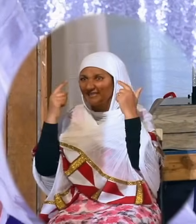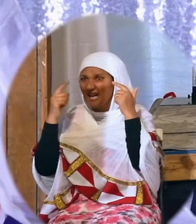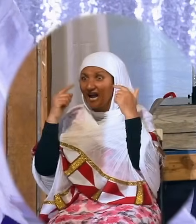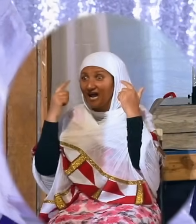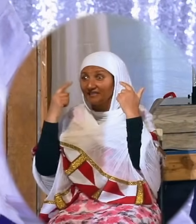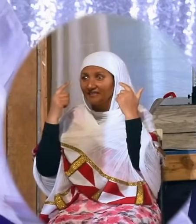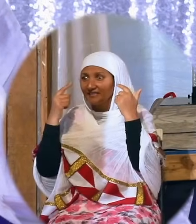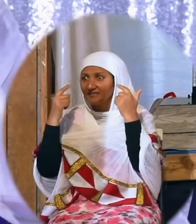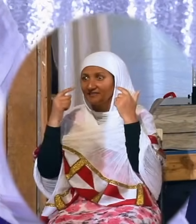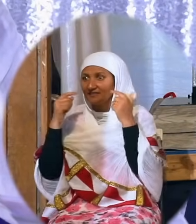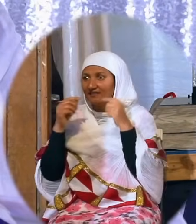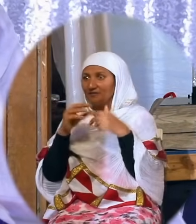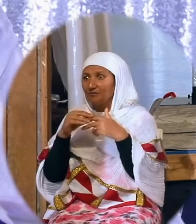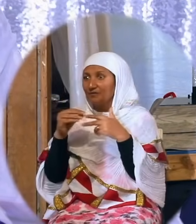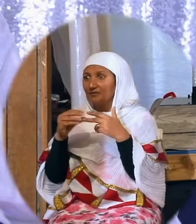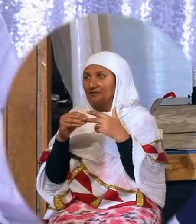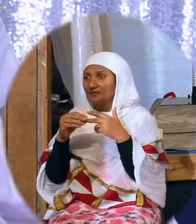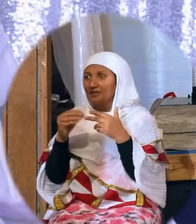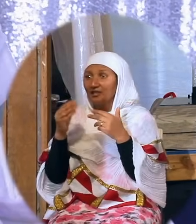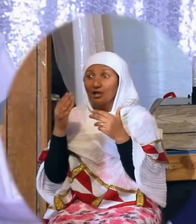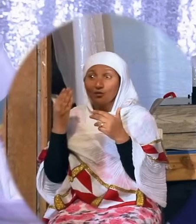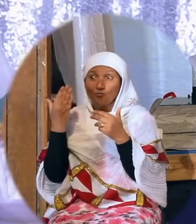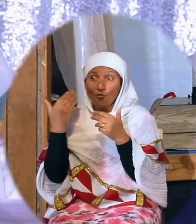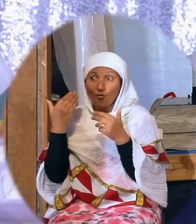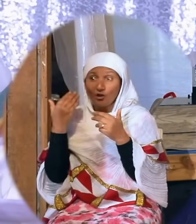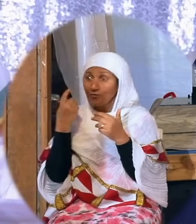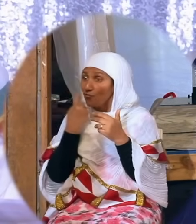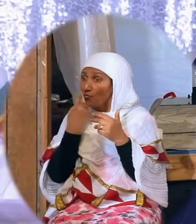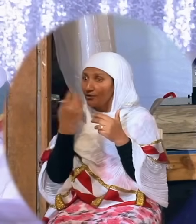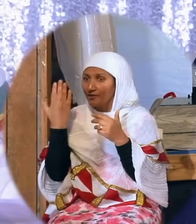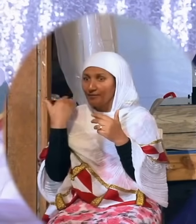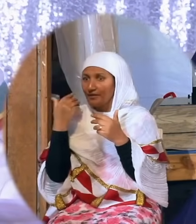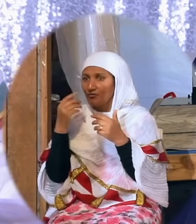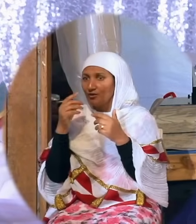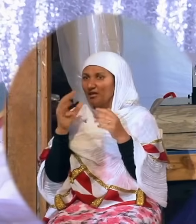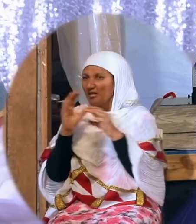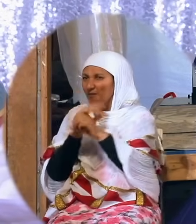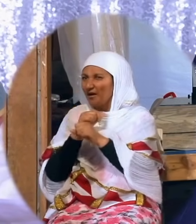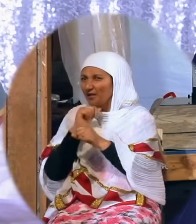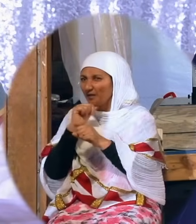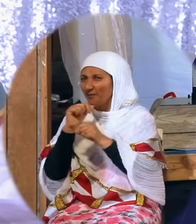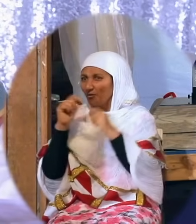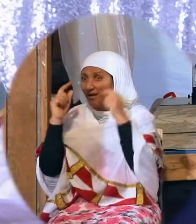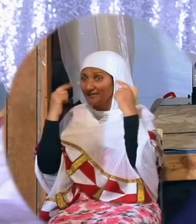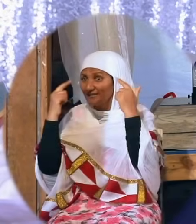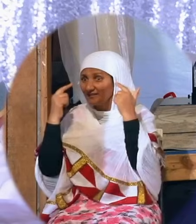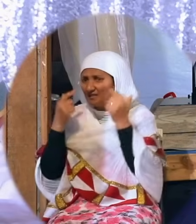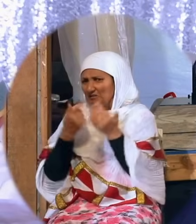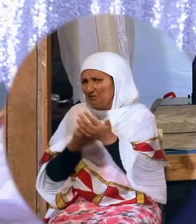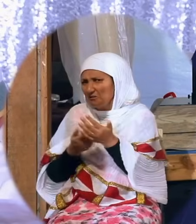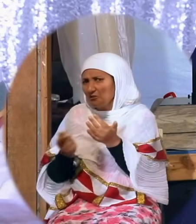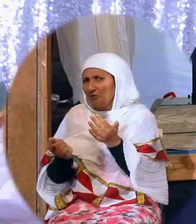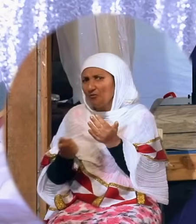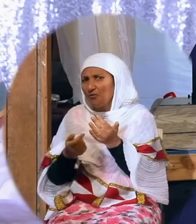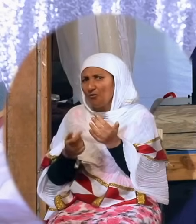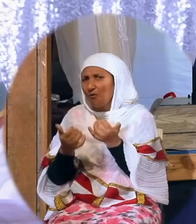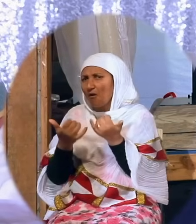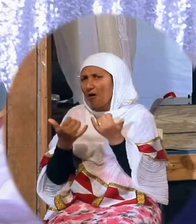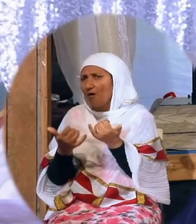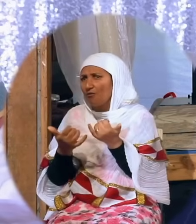ቀድሞ ማንቀበለውን የነበረ ኃጢአት አሁን እንዲማ ከመሆኑ